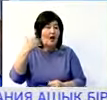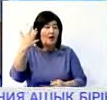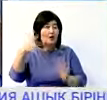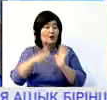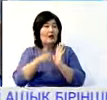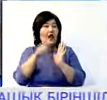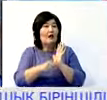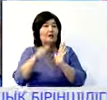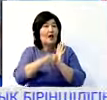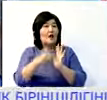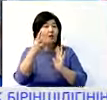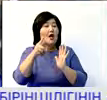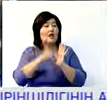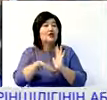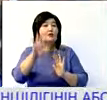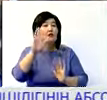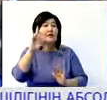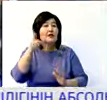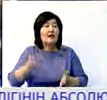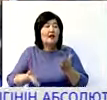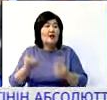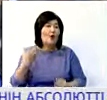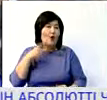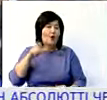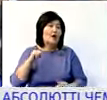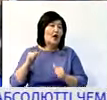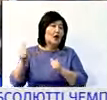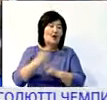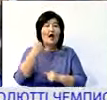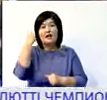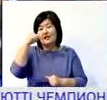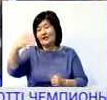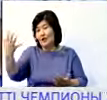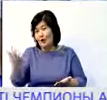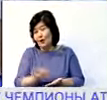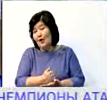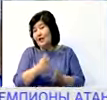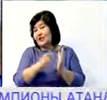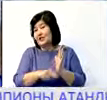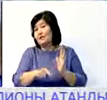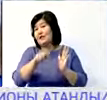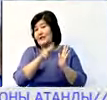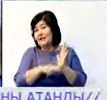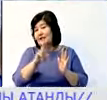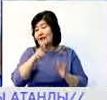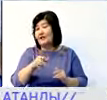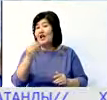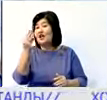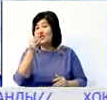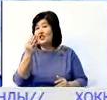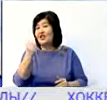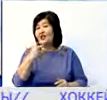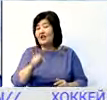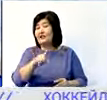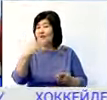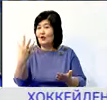57, 60, 63 және 75 келі салмақта қызылордалықтар топ жарып жеңіс тұғырынан көрінді. 70 пен 80 келіде шығыстық өрендер қос